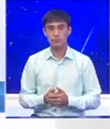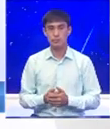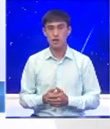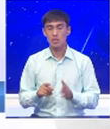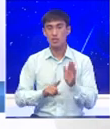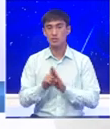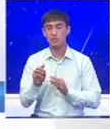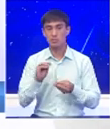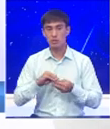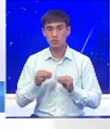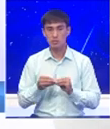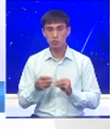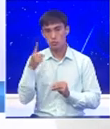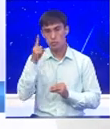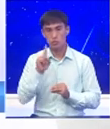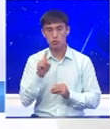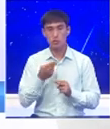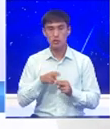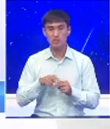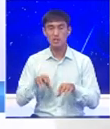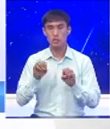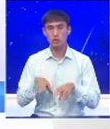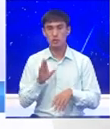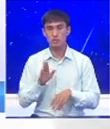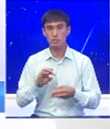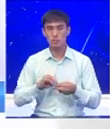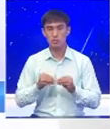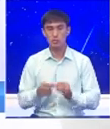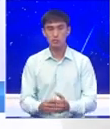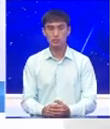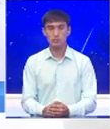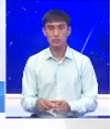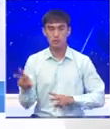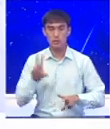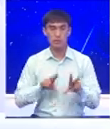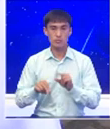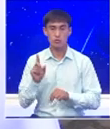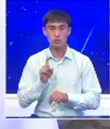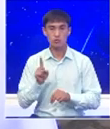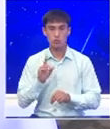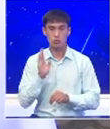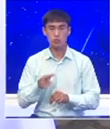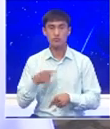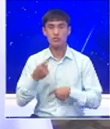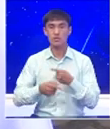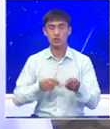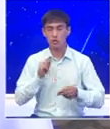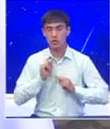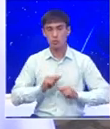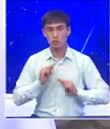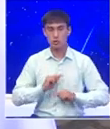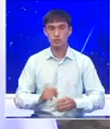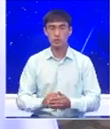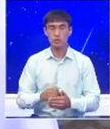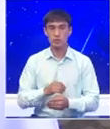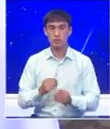начались проблемы. Но думаем, что это решаемая проблема. Надеемся, что будем в дальнейшем работать.